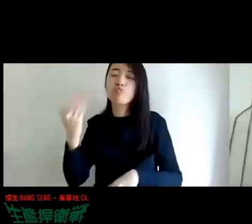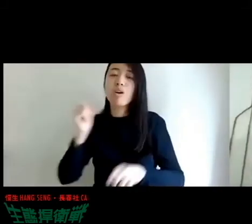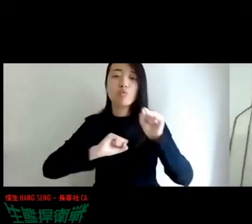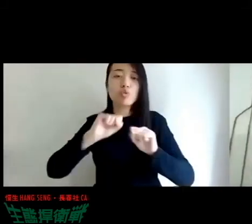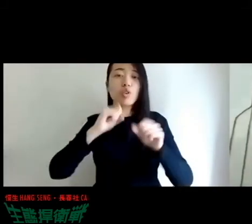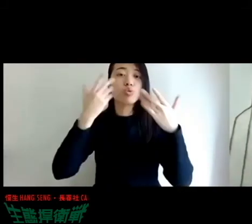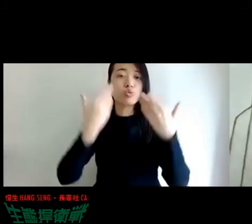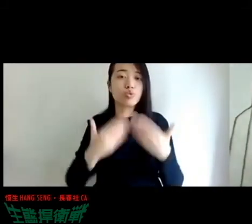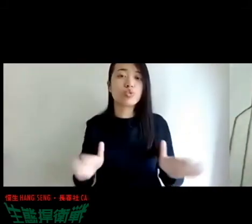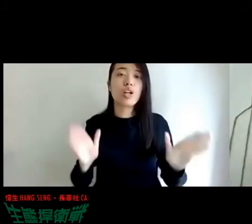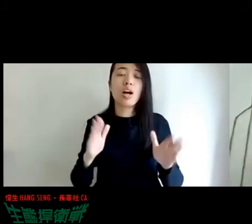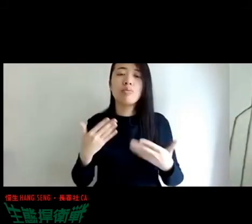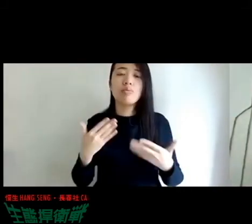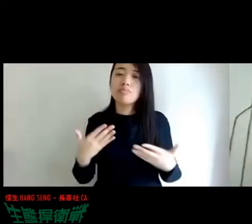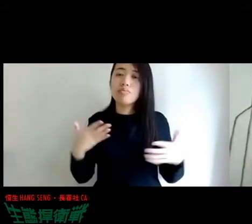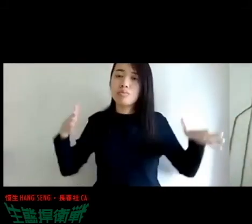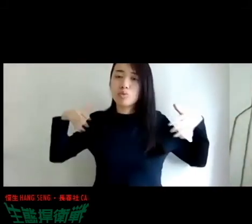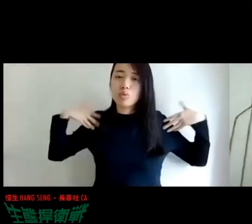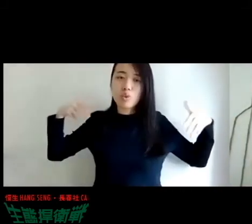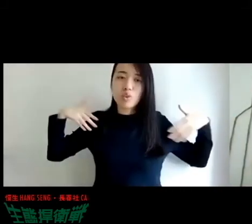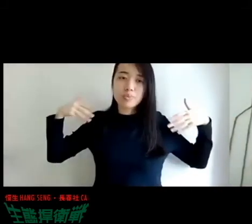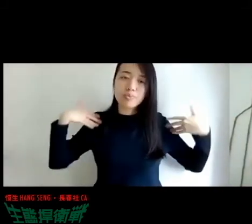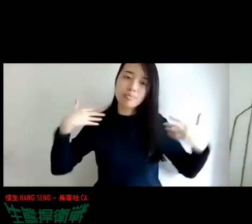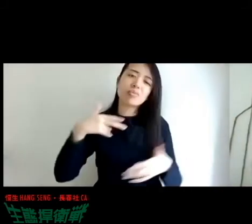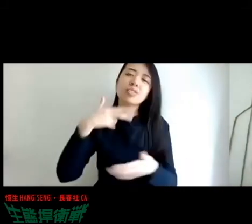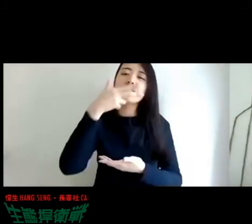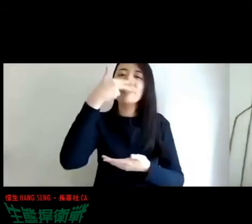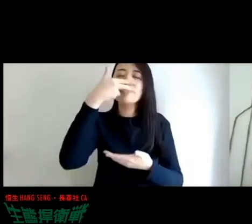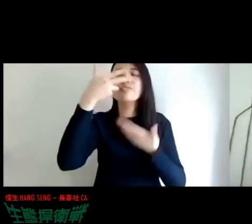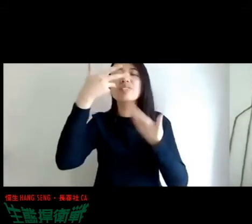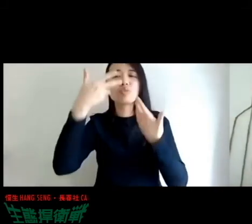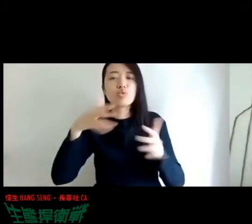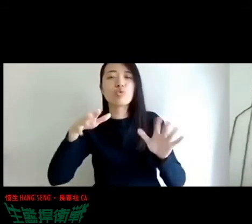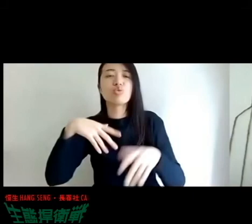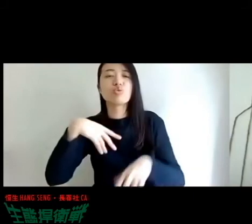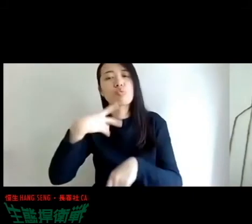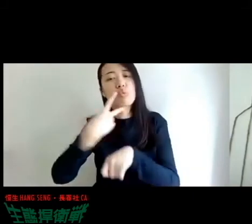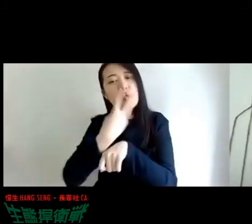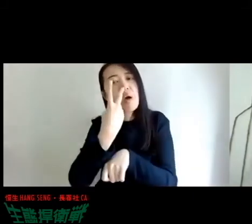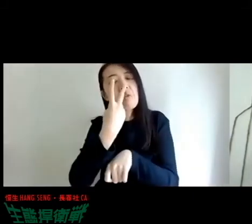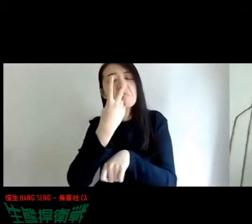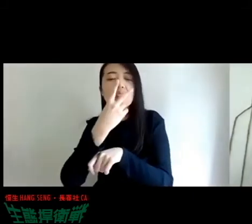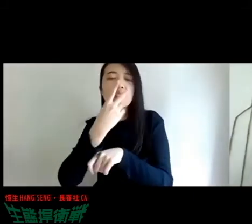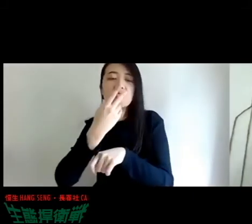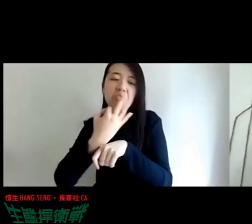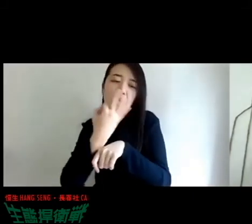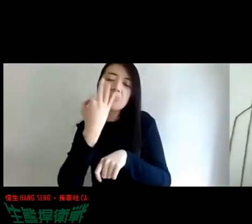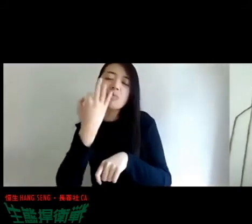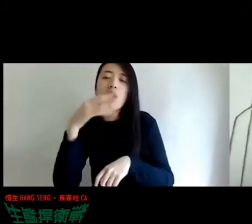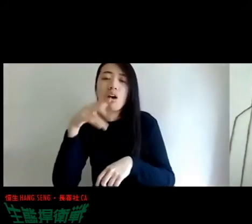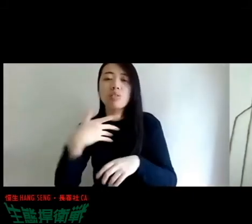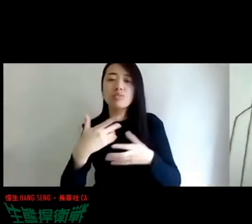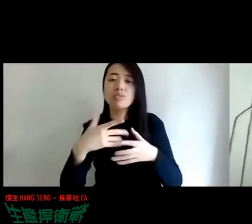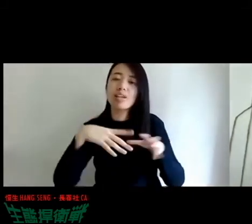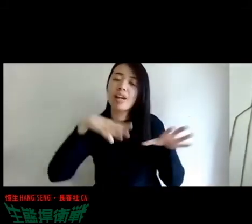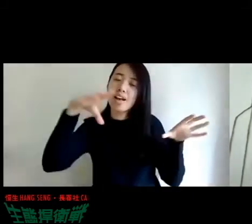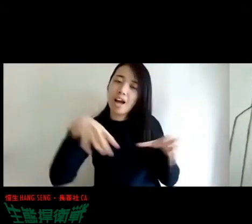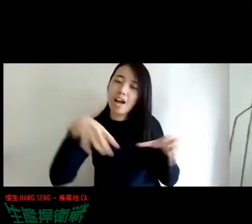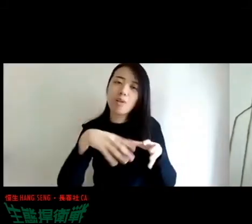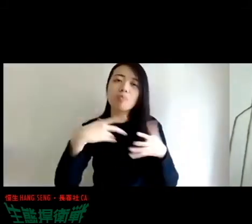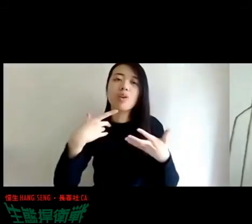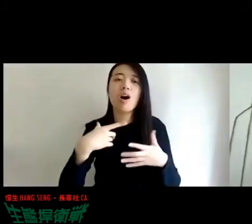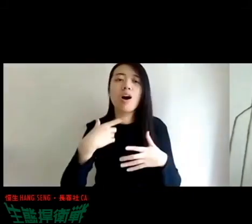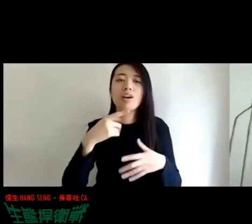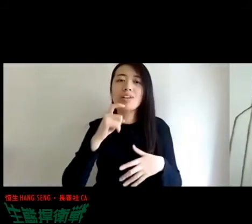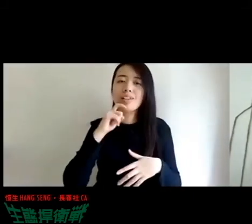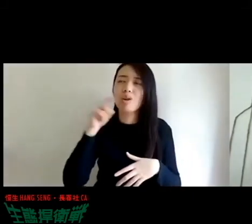咁好開心啦，咁可以喺個食完飯大家嘅時光咧，咁我之後咧又有啲咁樣嘅樹嘅剪影